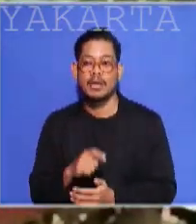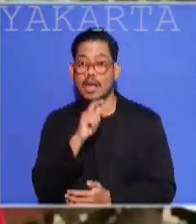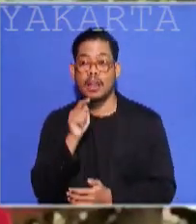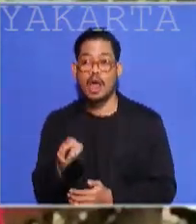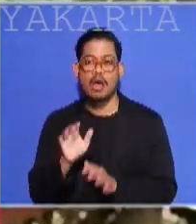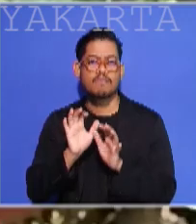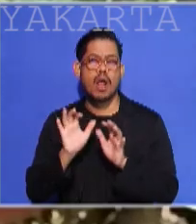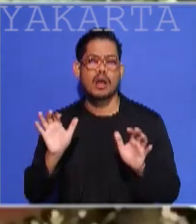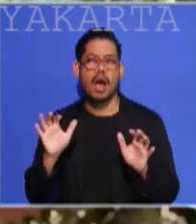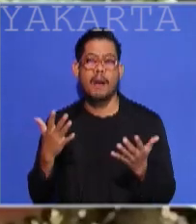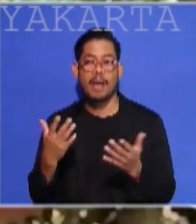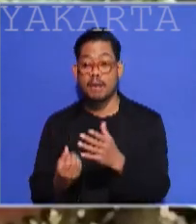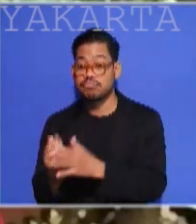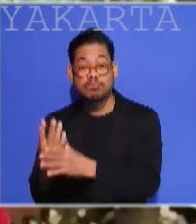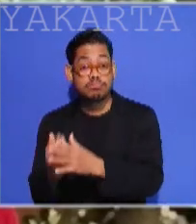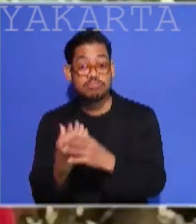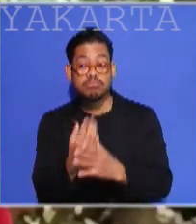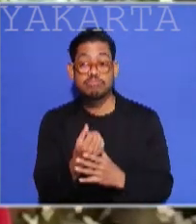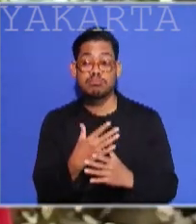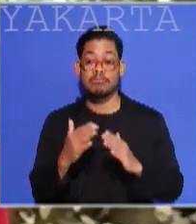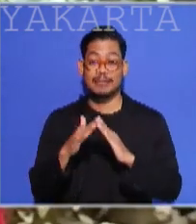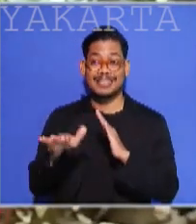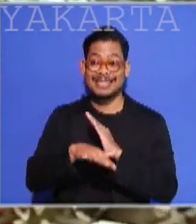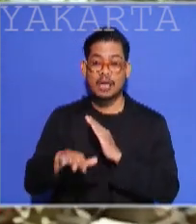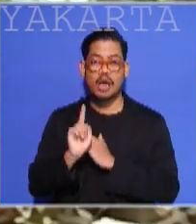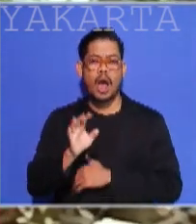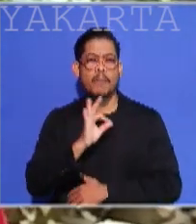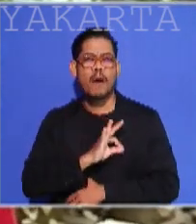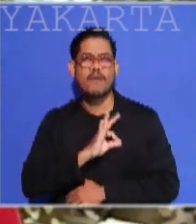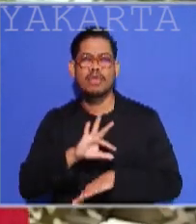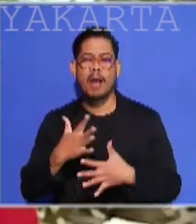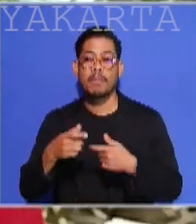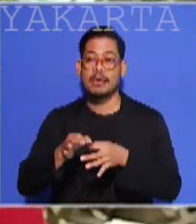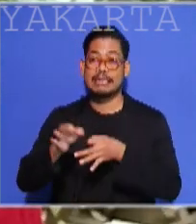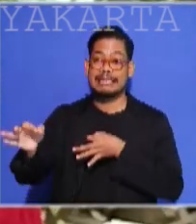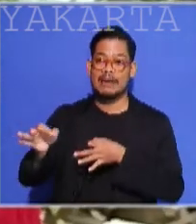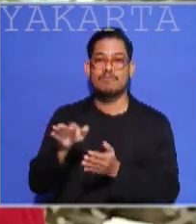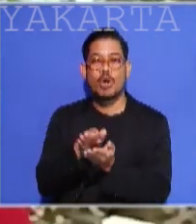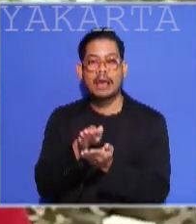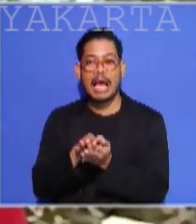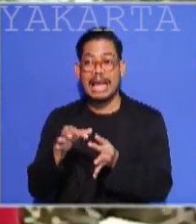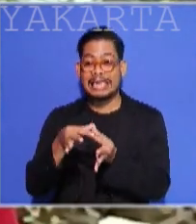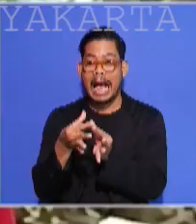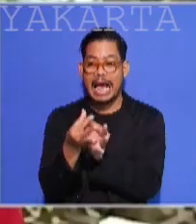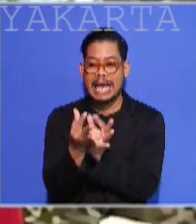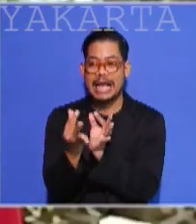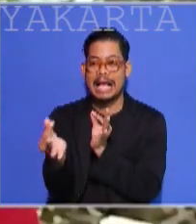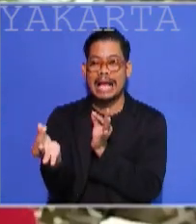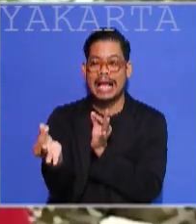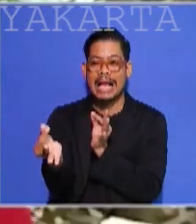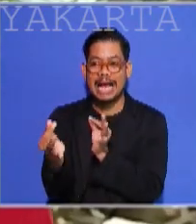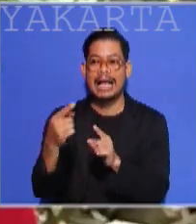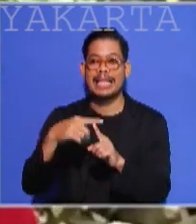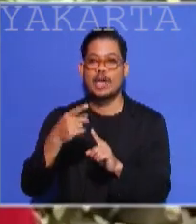yang ternyata aku nggak ngerti ini ada manfaatnya, kayak lidah buaya, kemudian tadi ada kitolot, kemudian macam-macam. Dan itu di